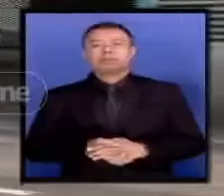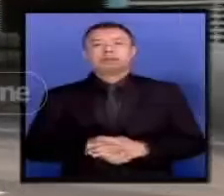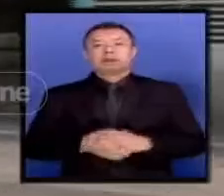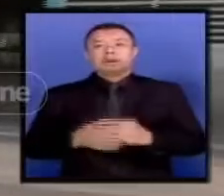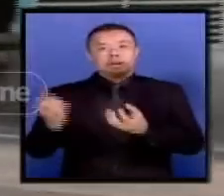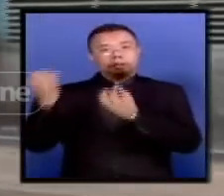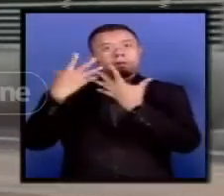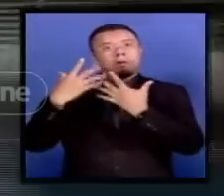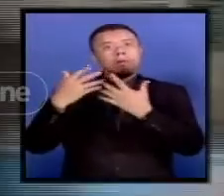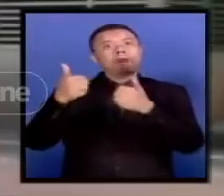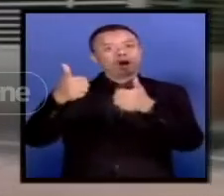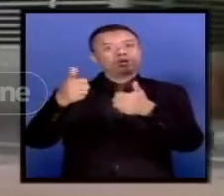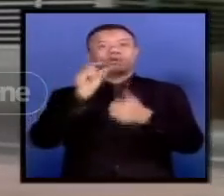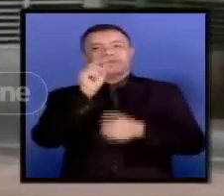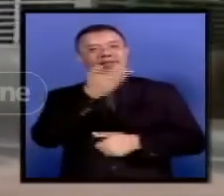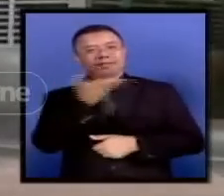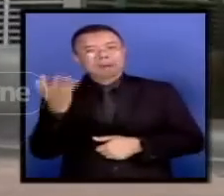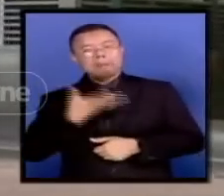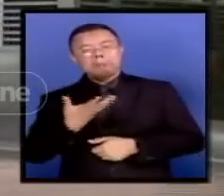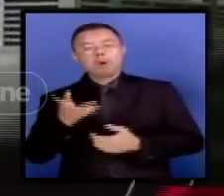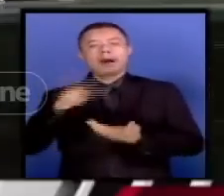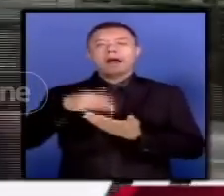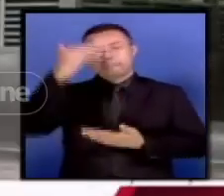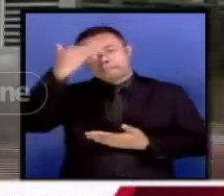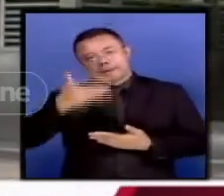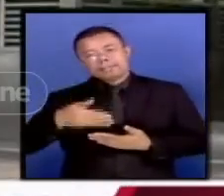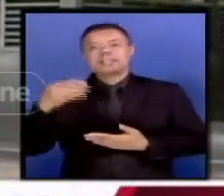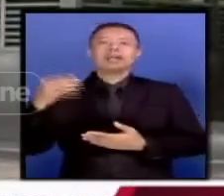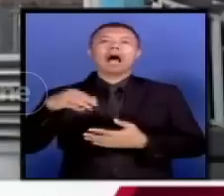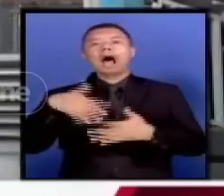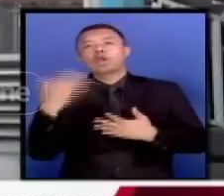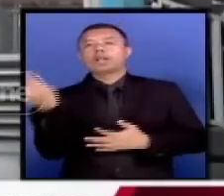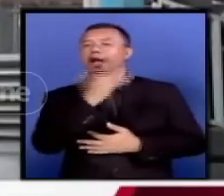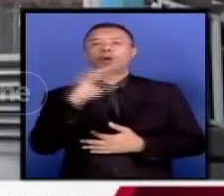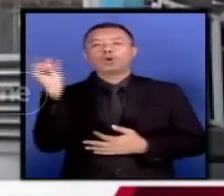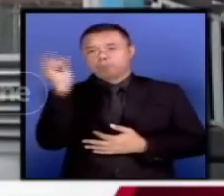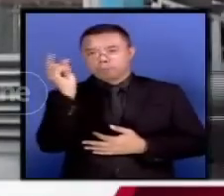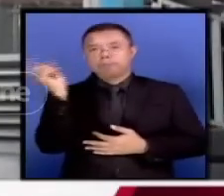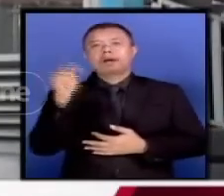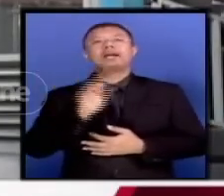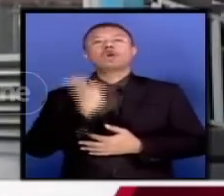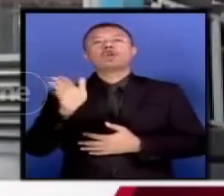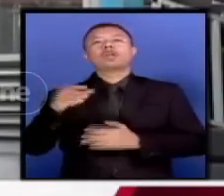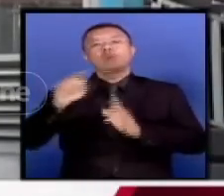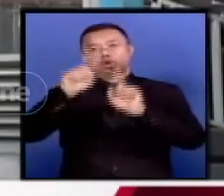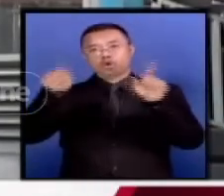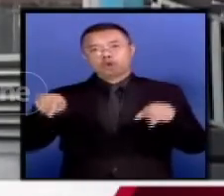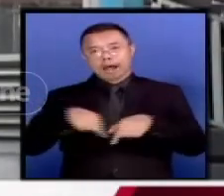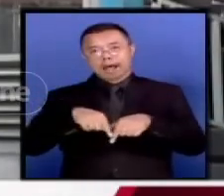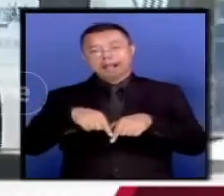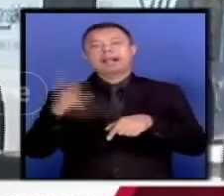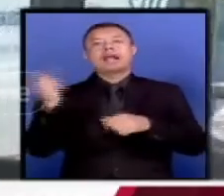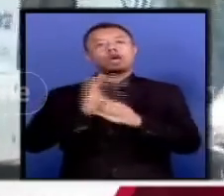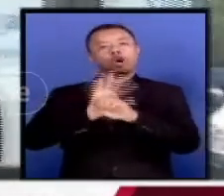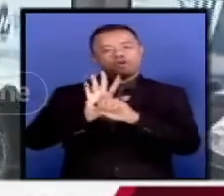Kabar menggembirakan bagi Anda pengguna transportasi umum. Merujuk dari surat edaran Satgas COVID-19, sekarang pemerintah